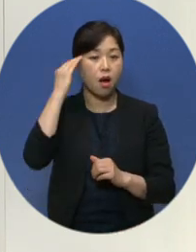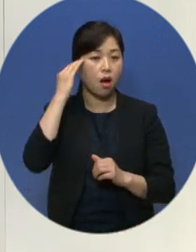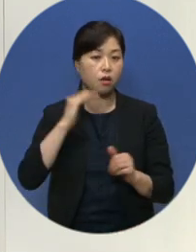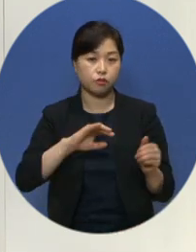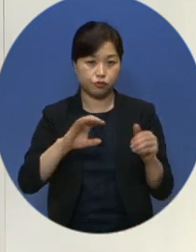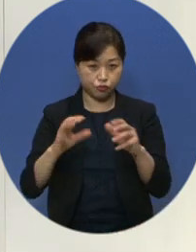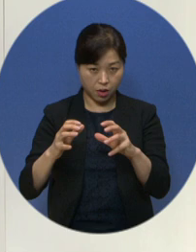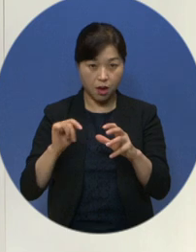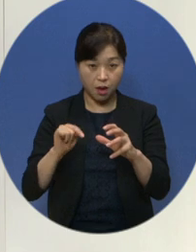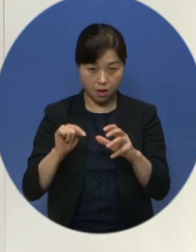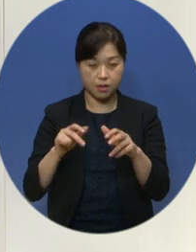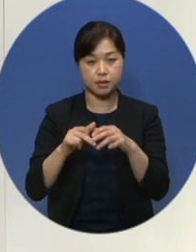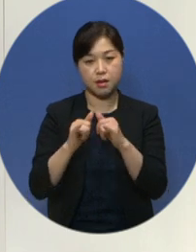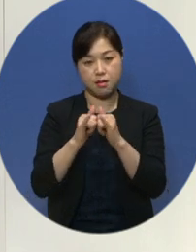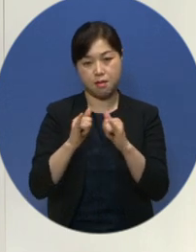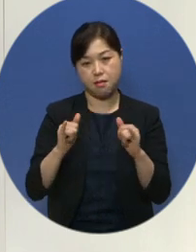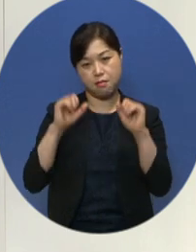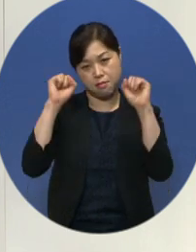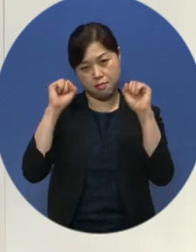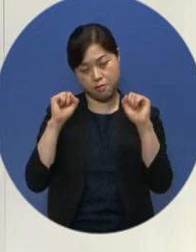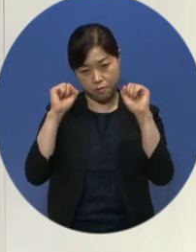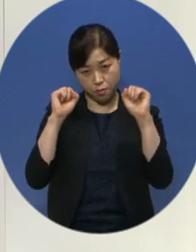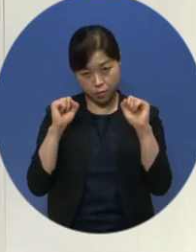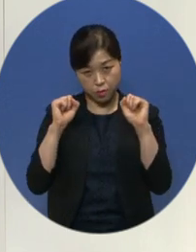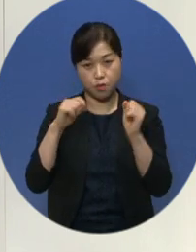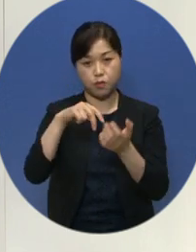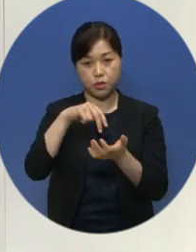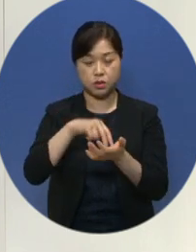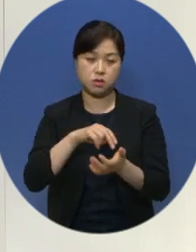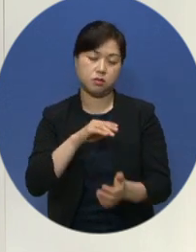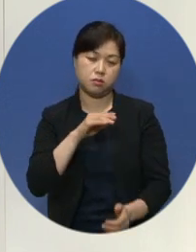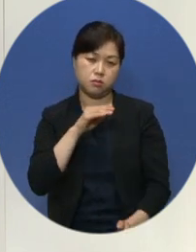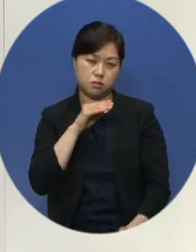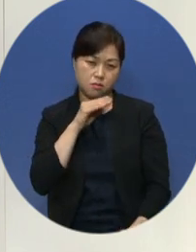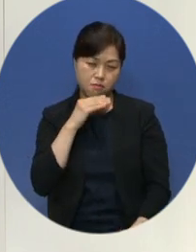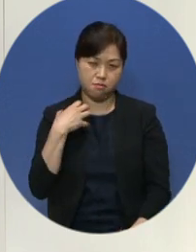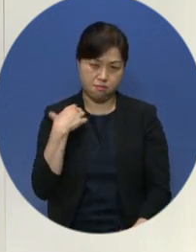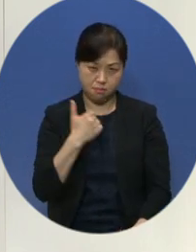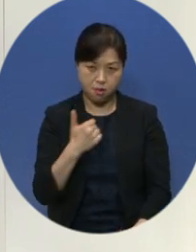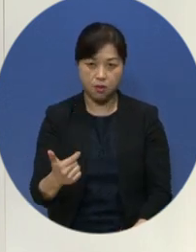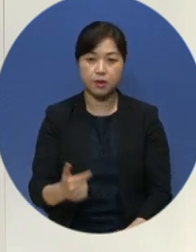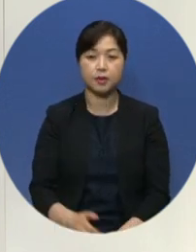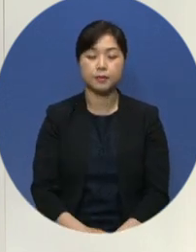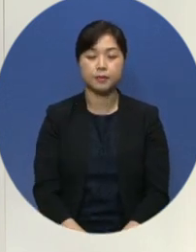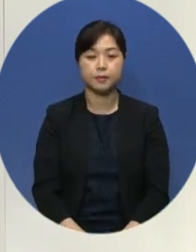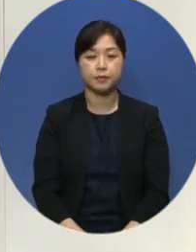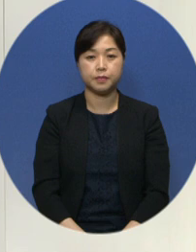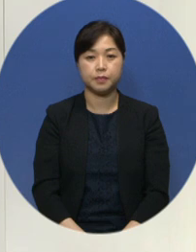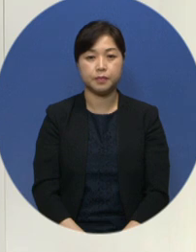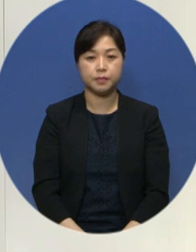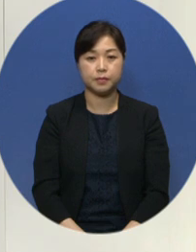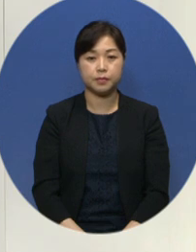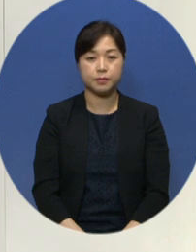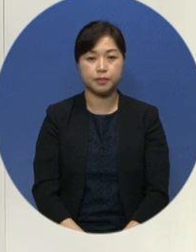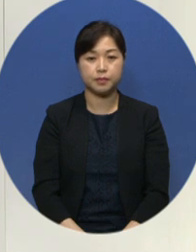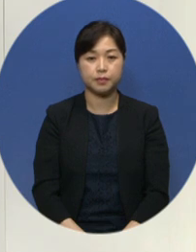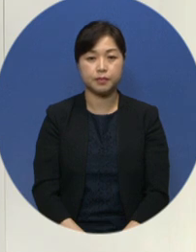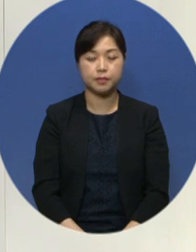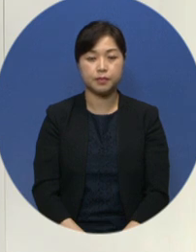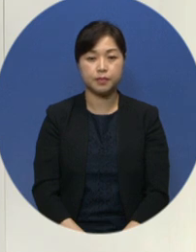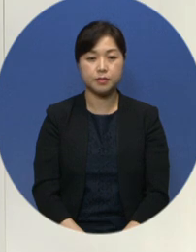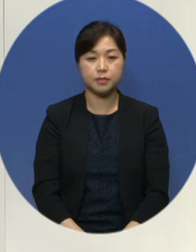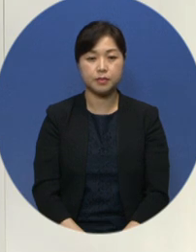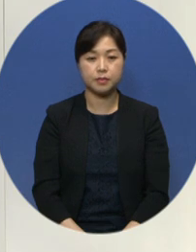에 장애인 스포츠의 그 위상이 라는 것은 어 대단히 에 아주 고 큰 위치에 있구요 어우